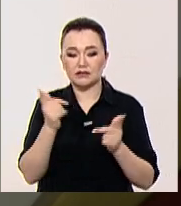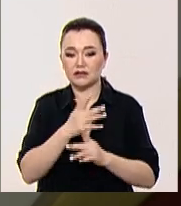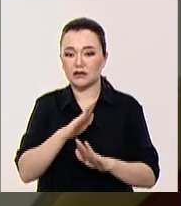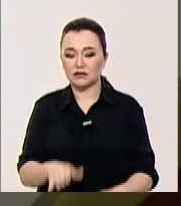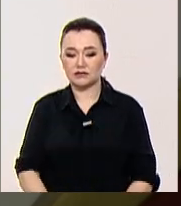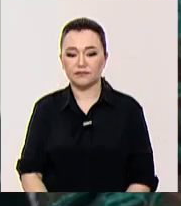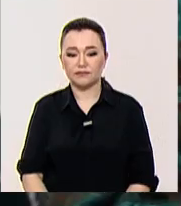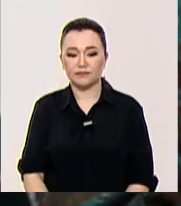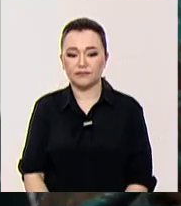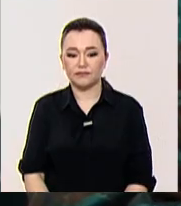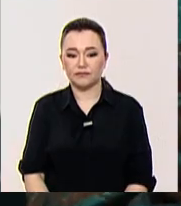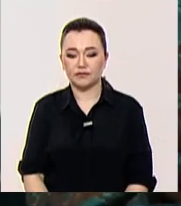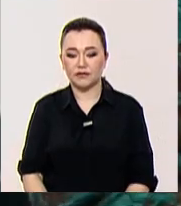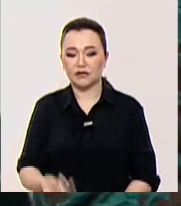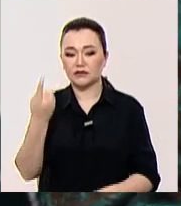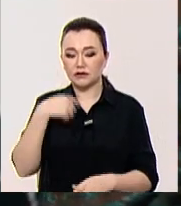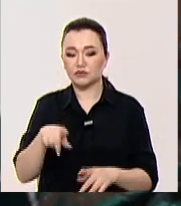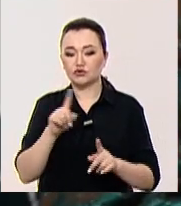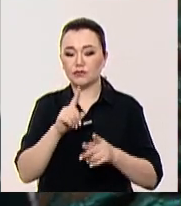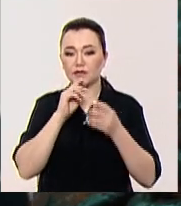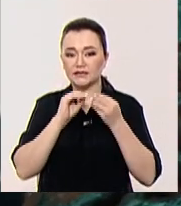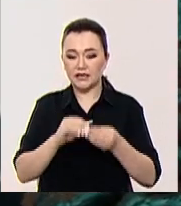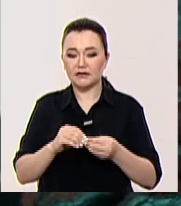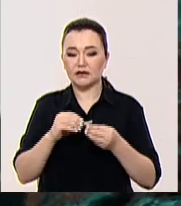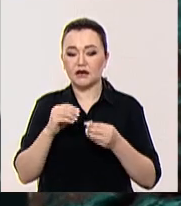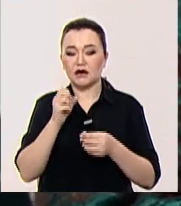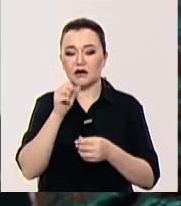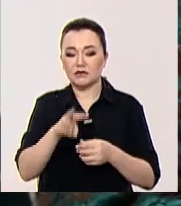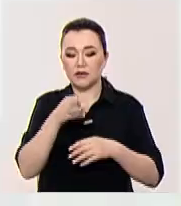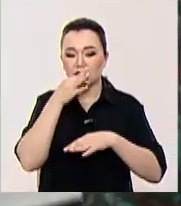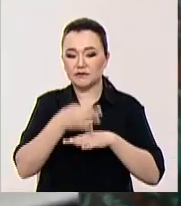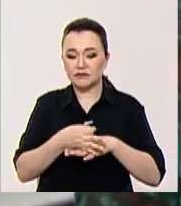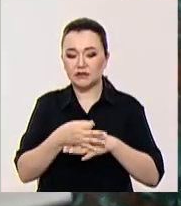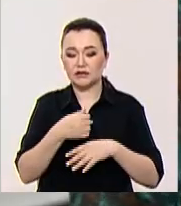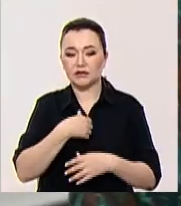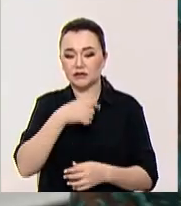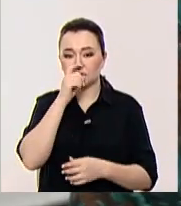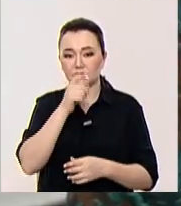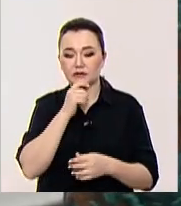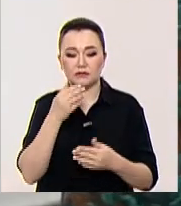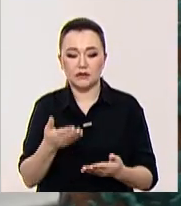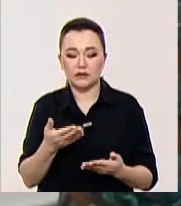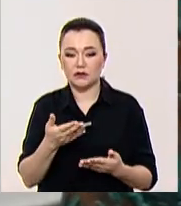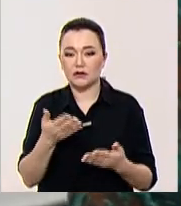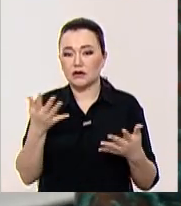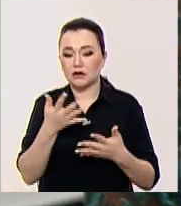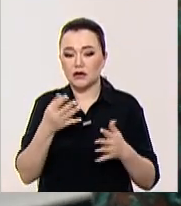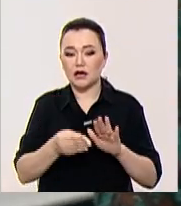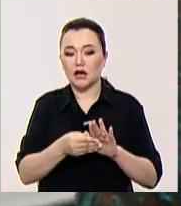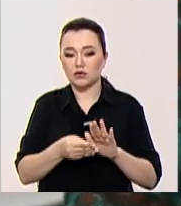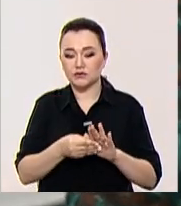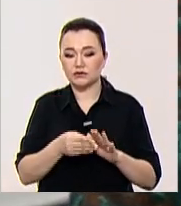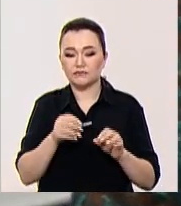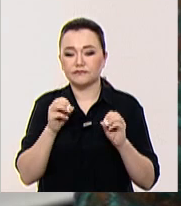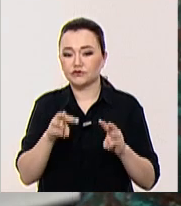согласна. Требуют, чтобы постоянно привлекли меня к административной ответственности. Я не понимаю, какая коррупция, в